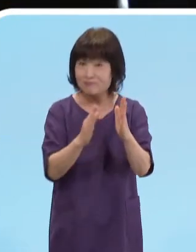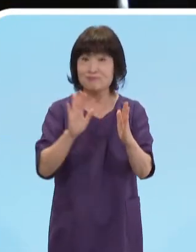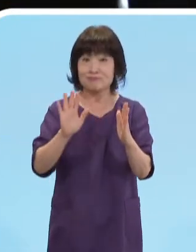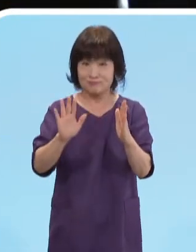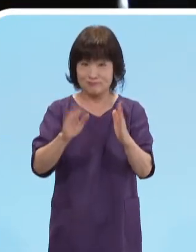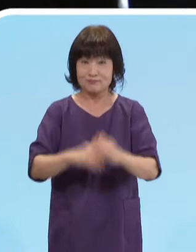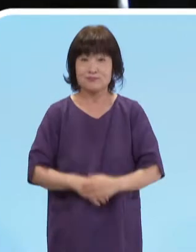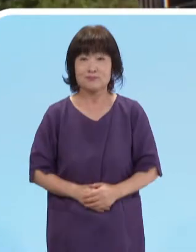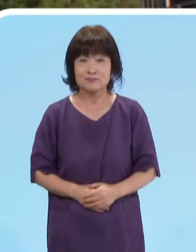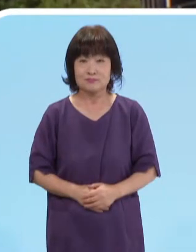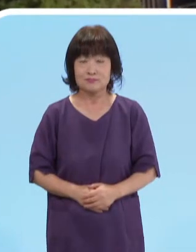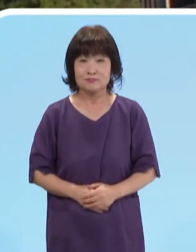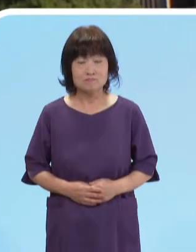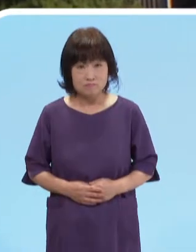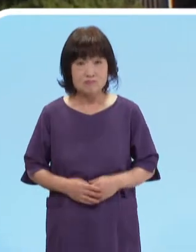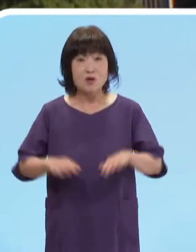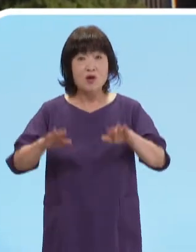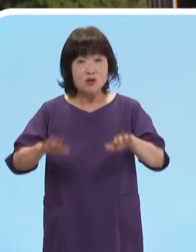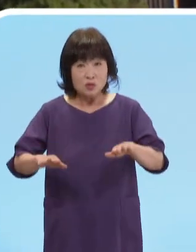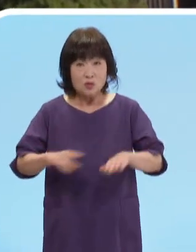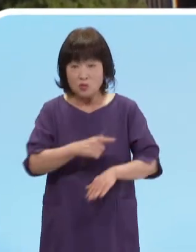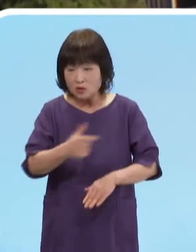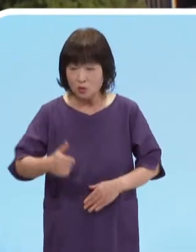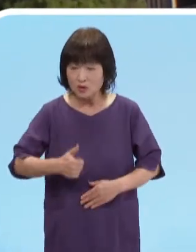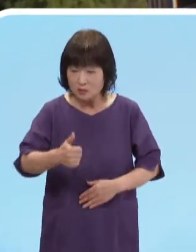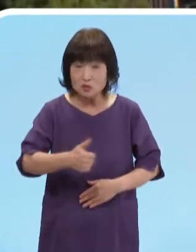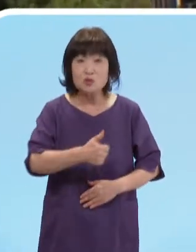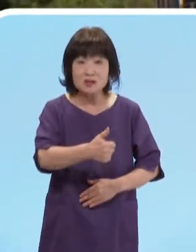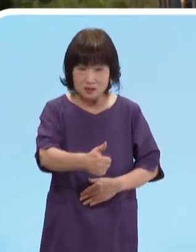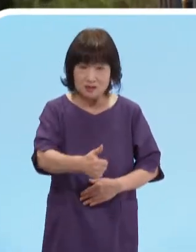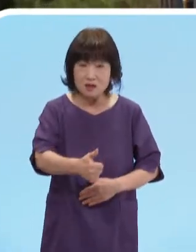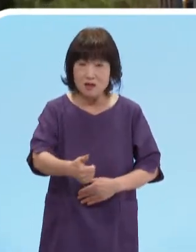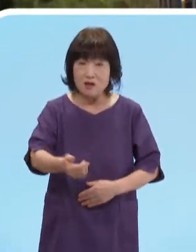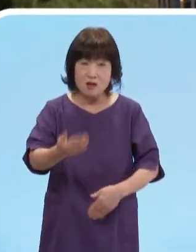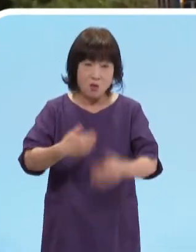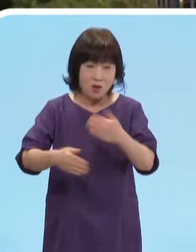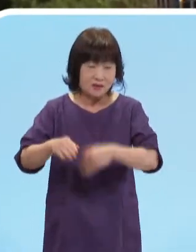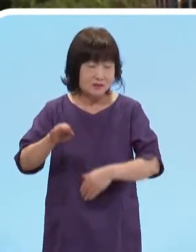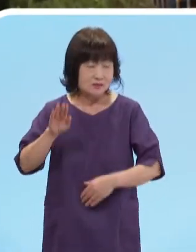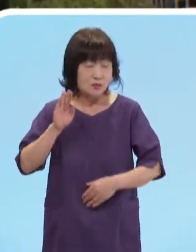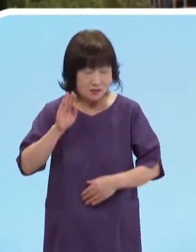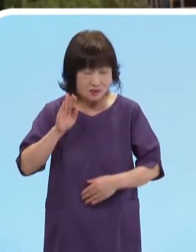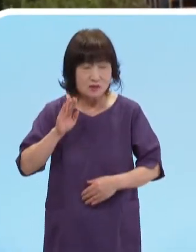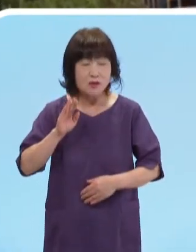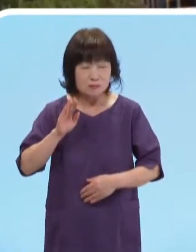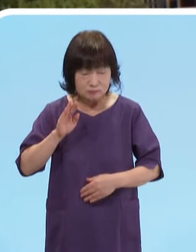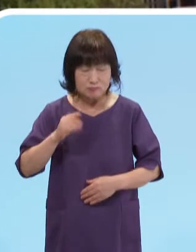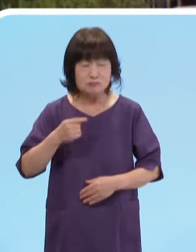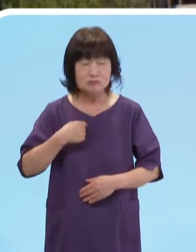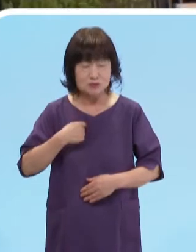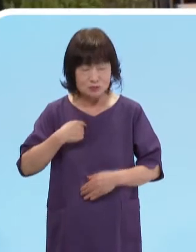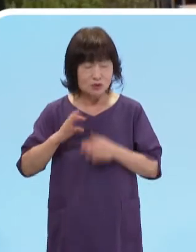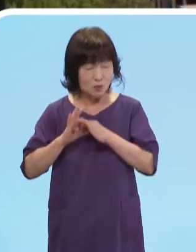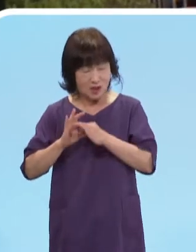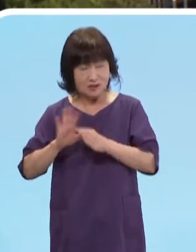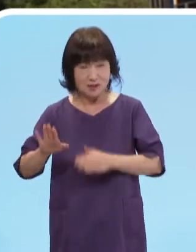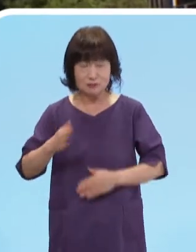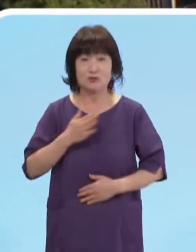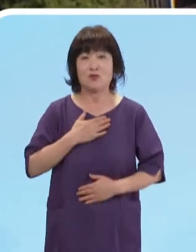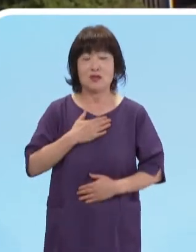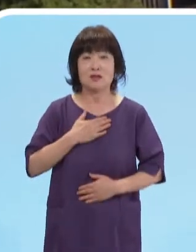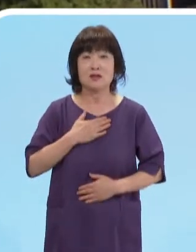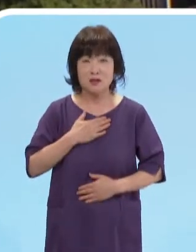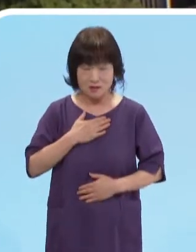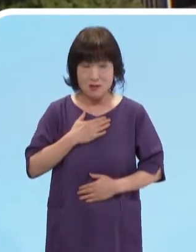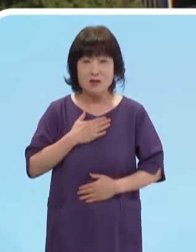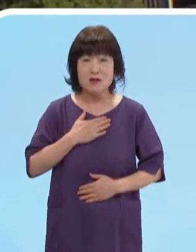。 今日いろいろお話を聞いてですね、認知症がより身近なものになりました。認知